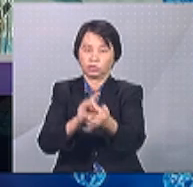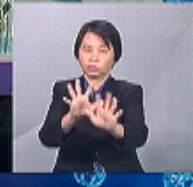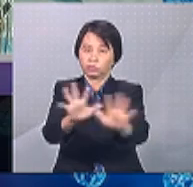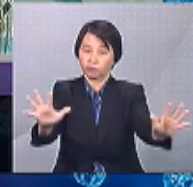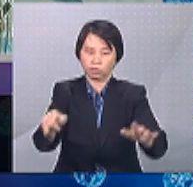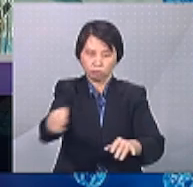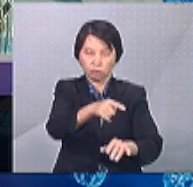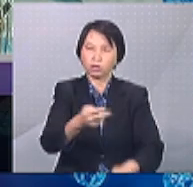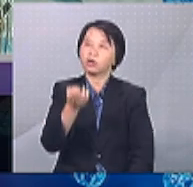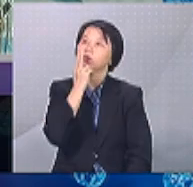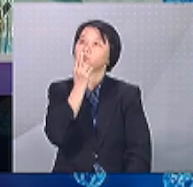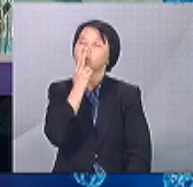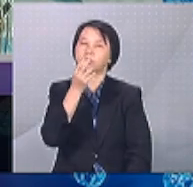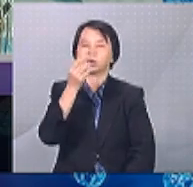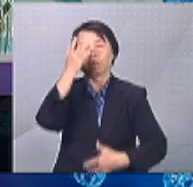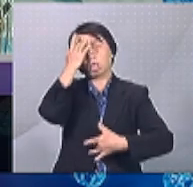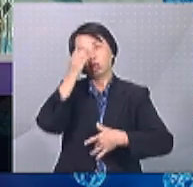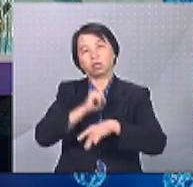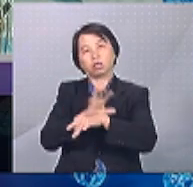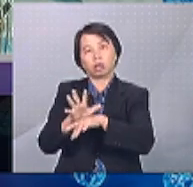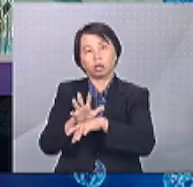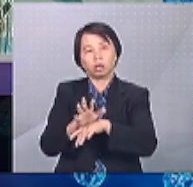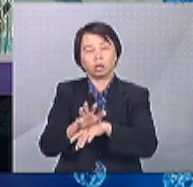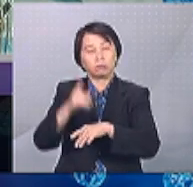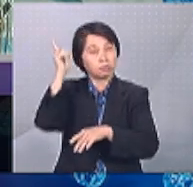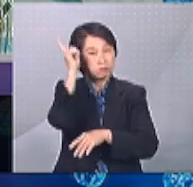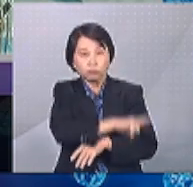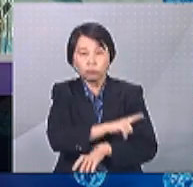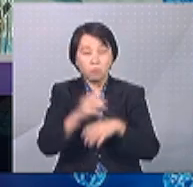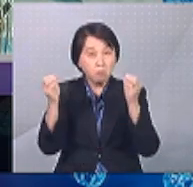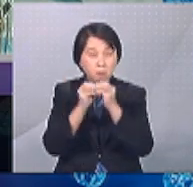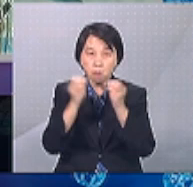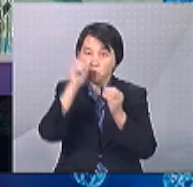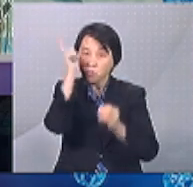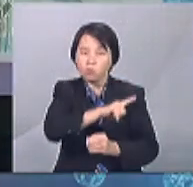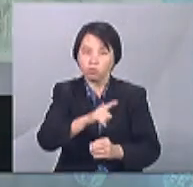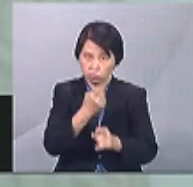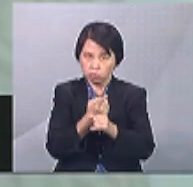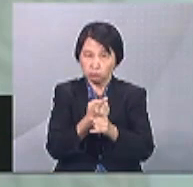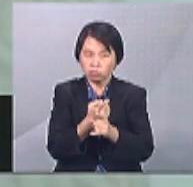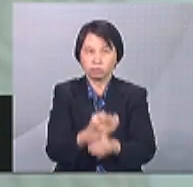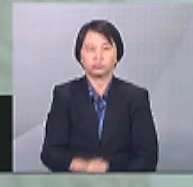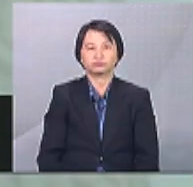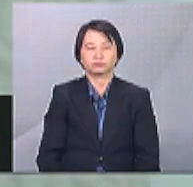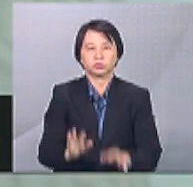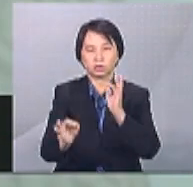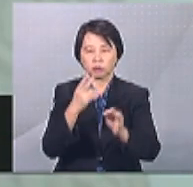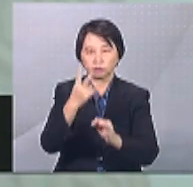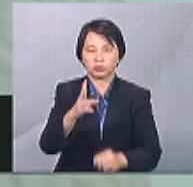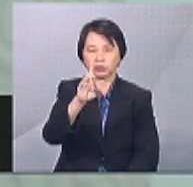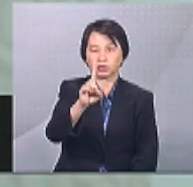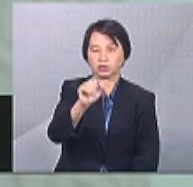yang merokok kalau dijangkiti COVID, kesannya lebih teruk. Mohon penjelasan, Datuk. Setakat ini kalau kita lihat data